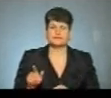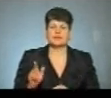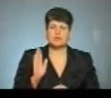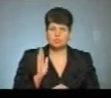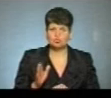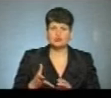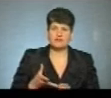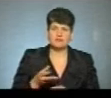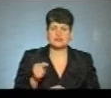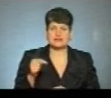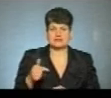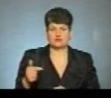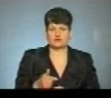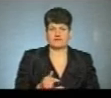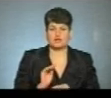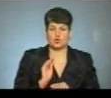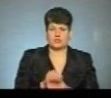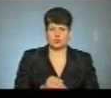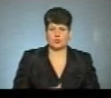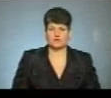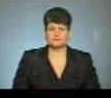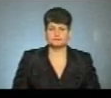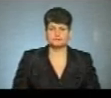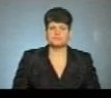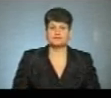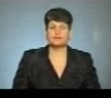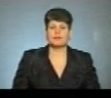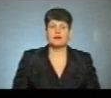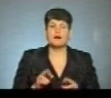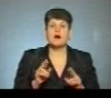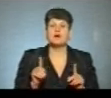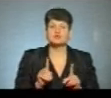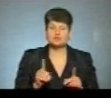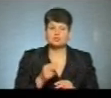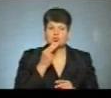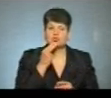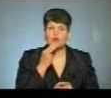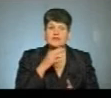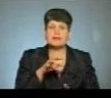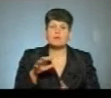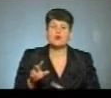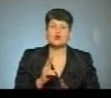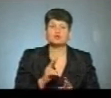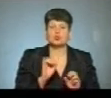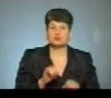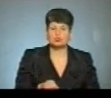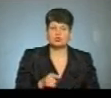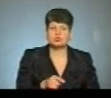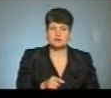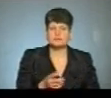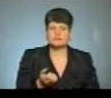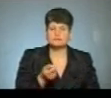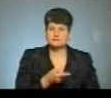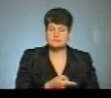буде виплачено 1000 гривень додатково. Як щодо продуктових наборів, хто на них може розраховувати, враховуючи цей момент, що